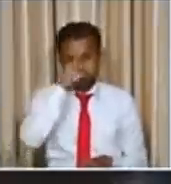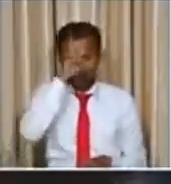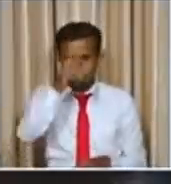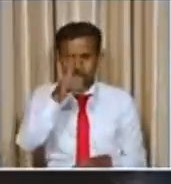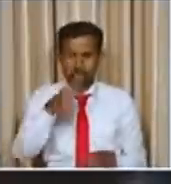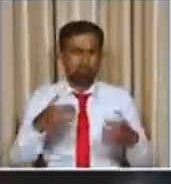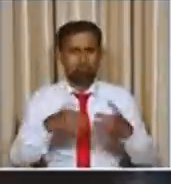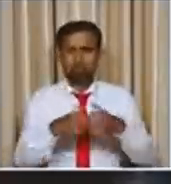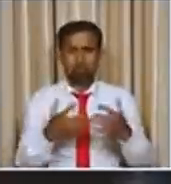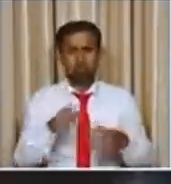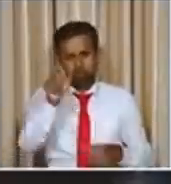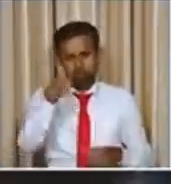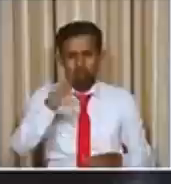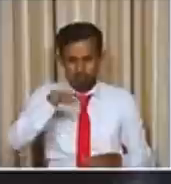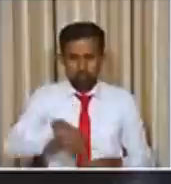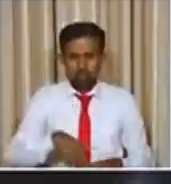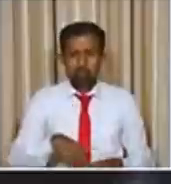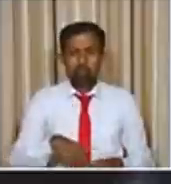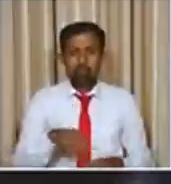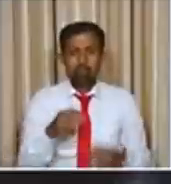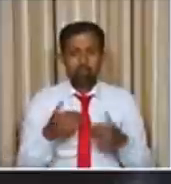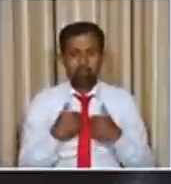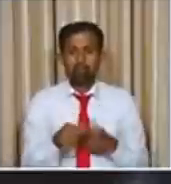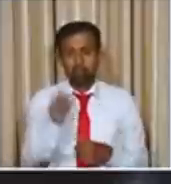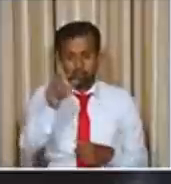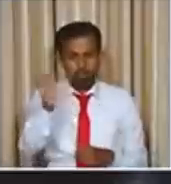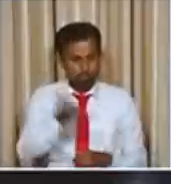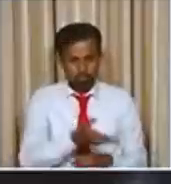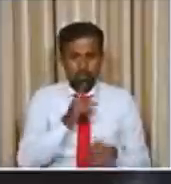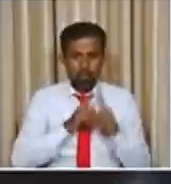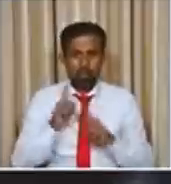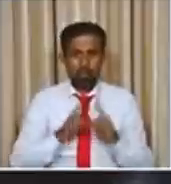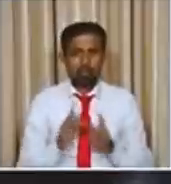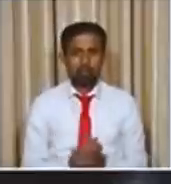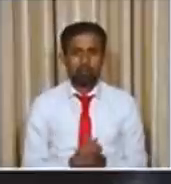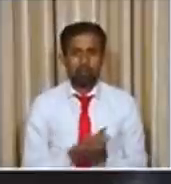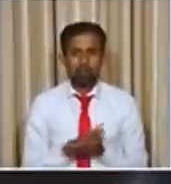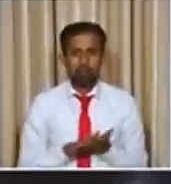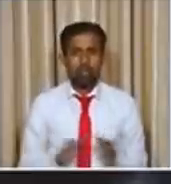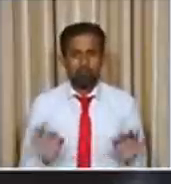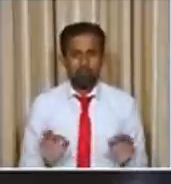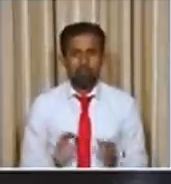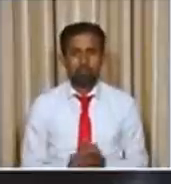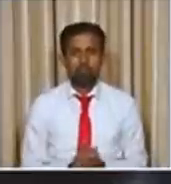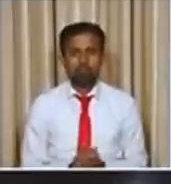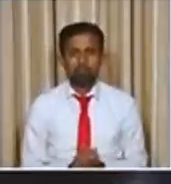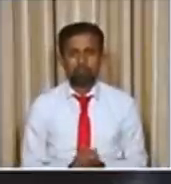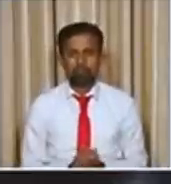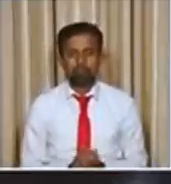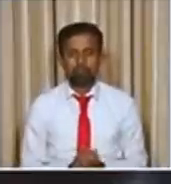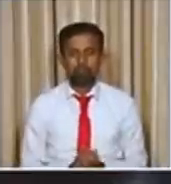கலபல வேண்டுவா ஒத்துவா தெண்ட பத்துக்கார ஜனதாக்கன கதாக்கர அப்பி வித்திர நேமன ஒத்துவா தெண்ட கதாக்கரண பிரஷ்டையாக்கினே அப்படி லாஸ்தி நினைச்சு